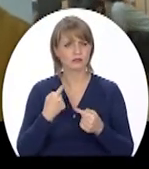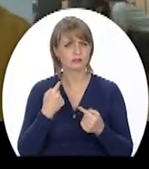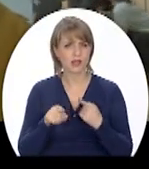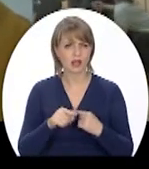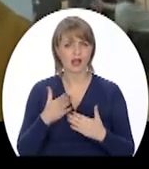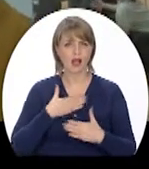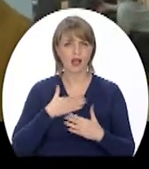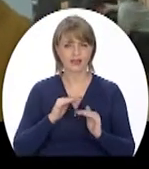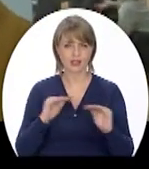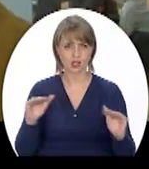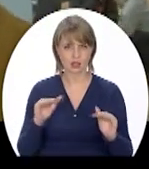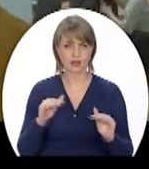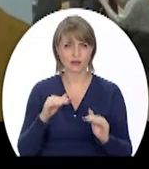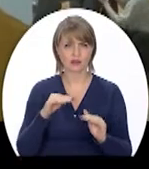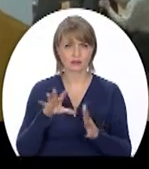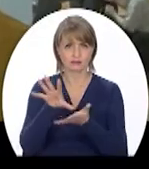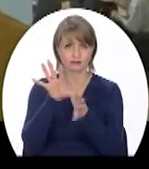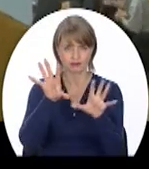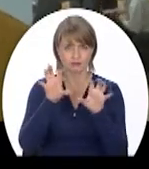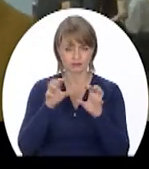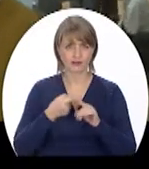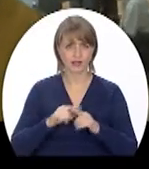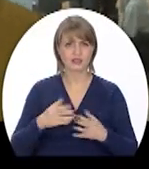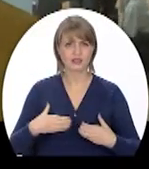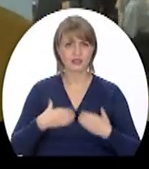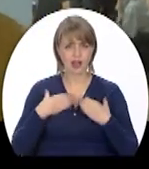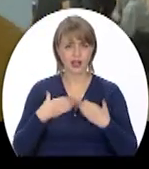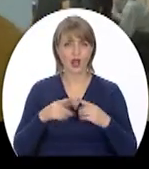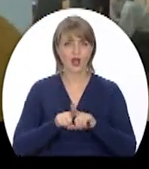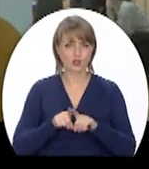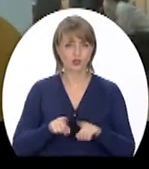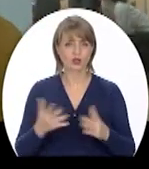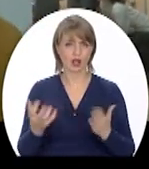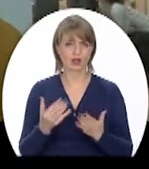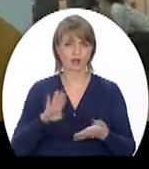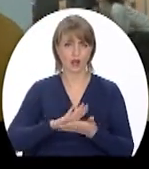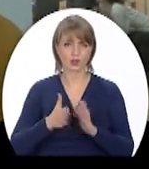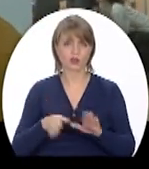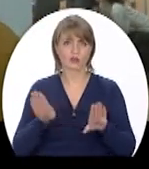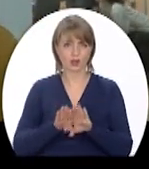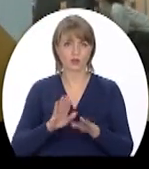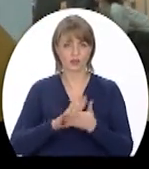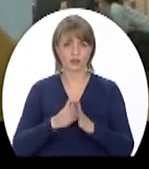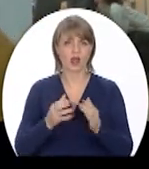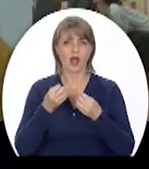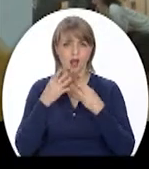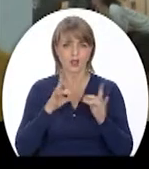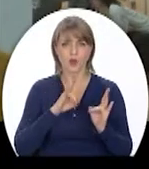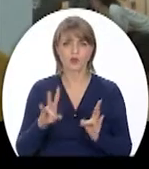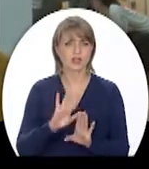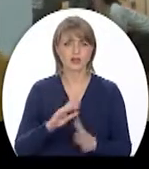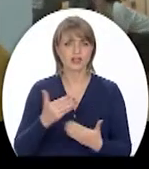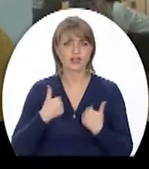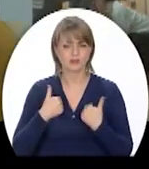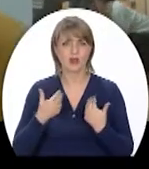А наши ребята читают этот страх и тоже находятся в таком состоянии: хорошо, не